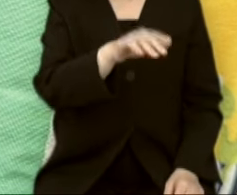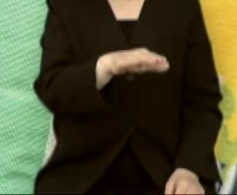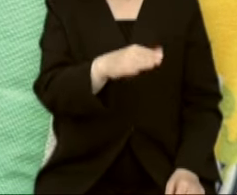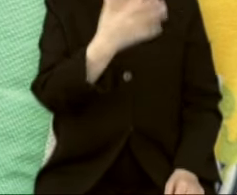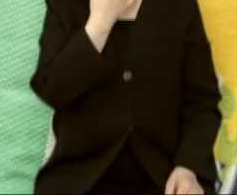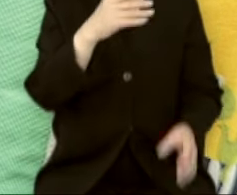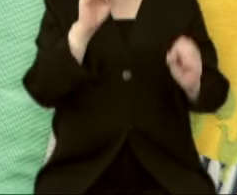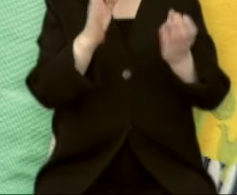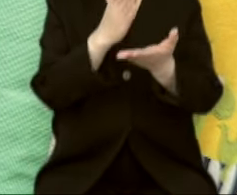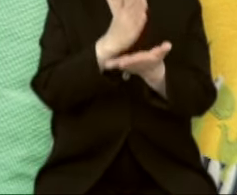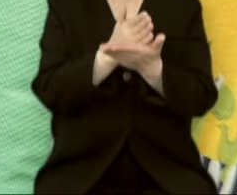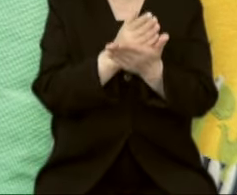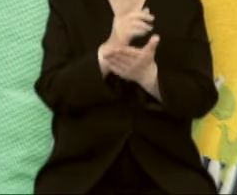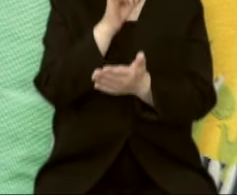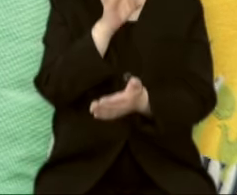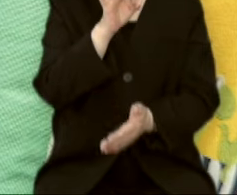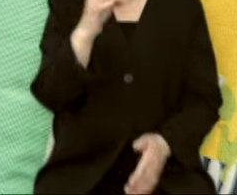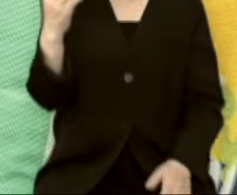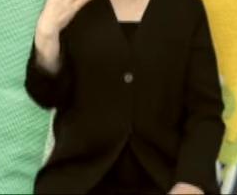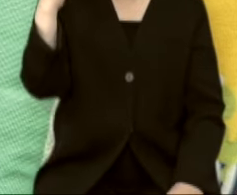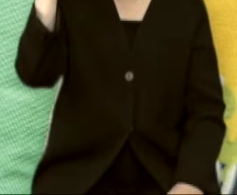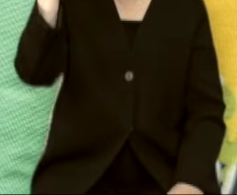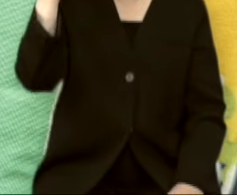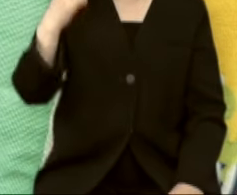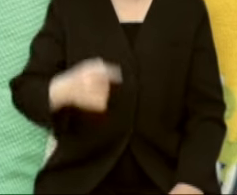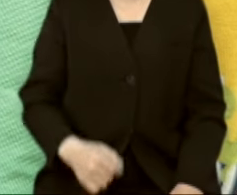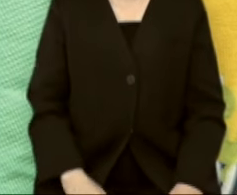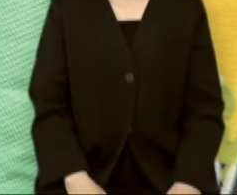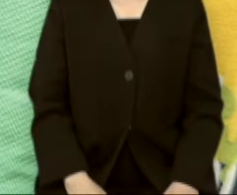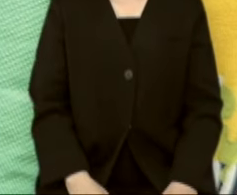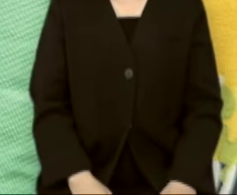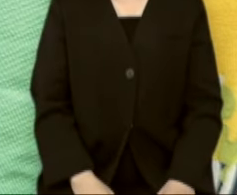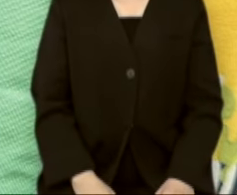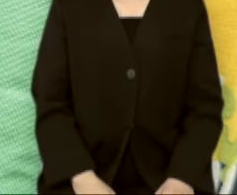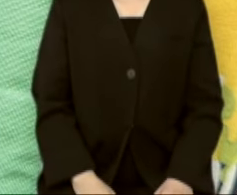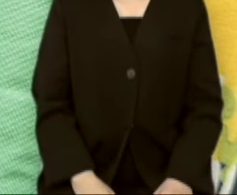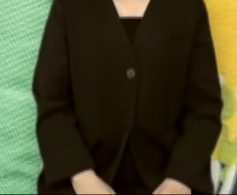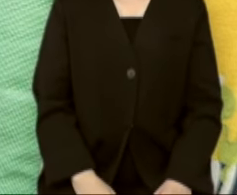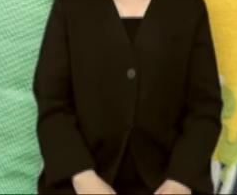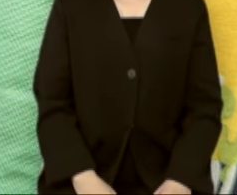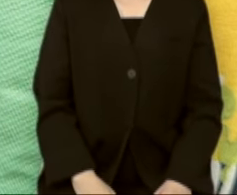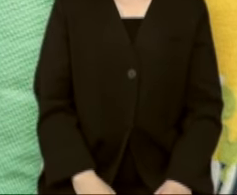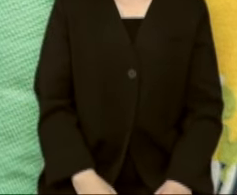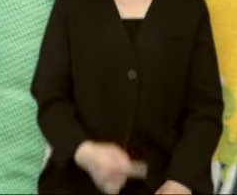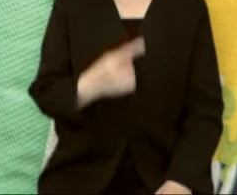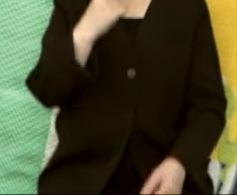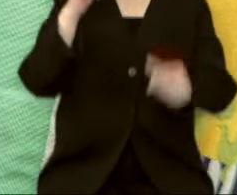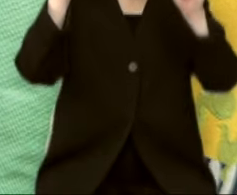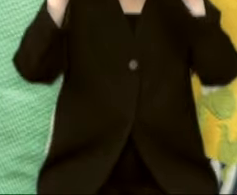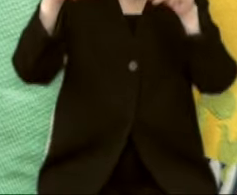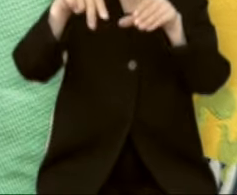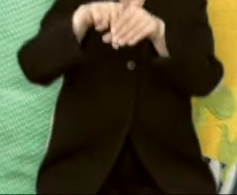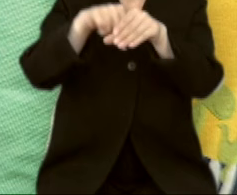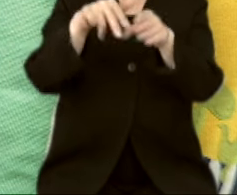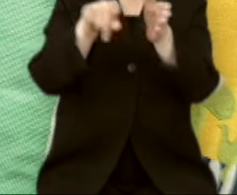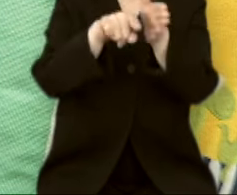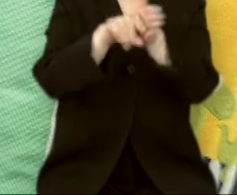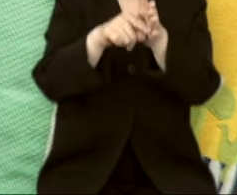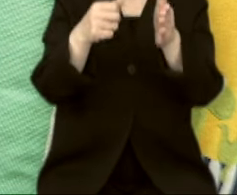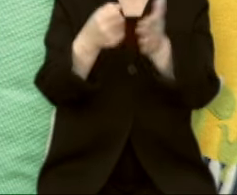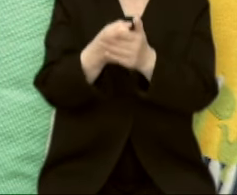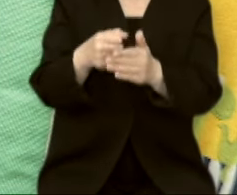안티 여기서는 복음을 전할 수가 없어요. 그래요. 네. 그래서 왜? 그랬더니 힌두교 행사를 진행하고 있기